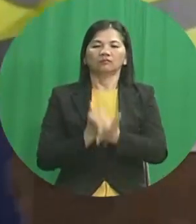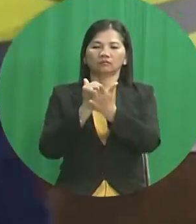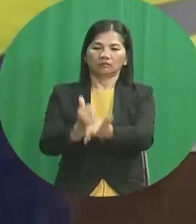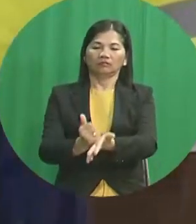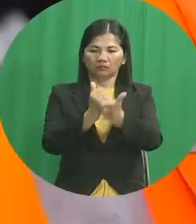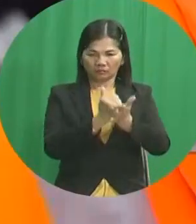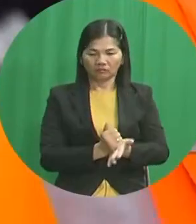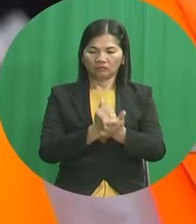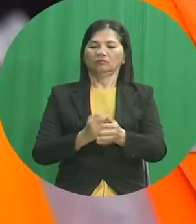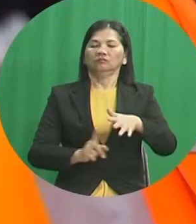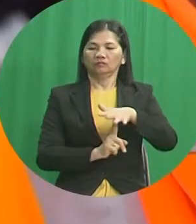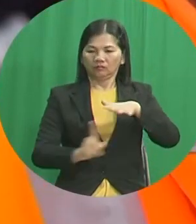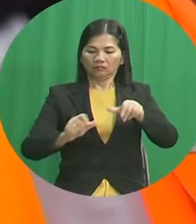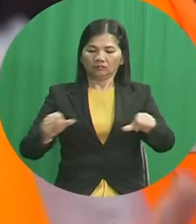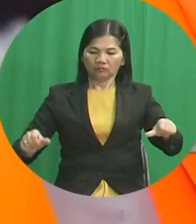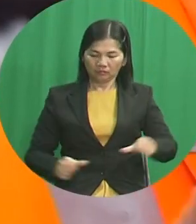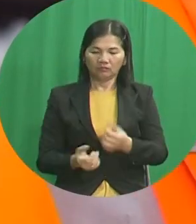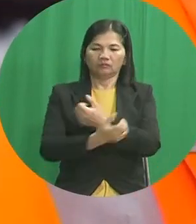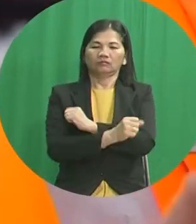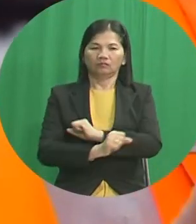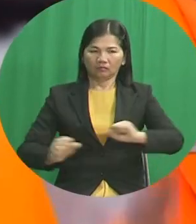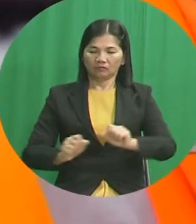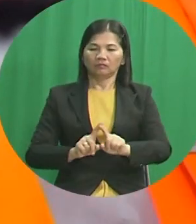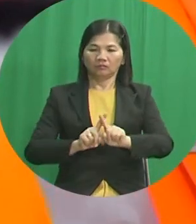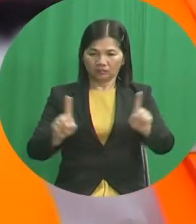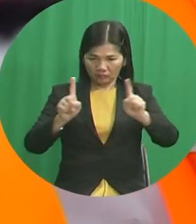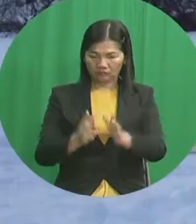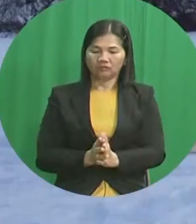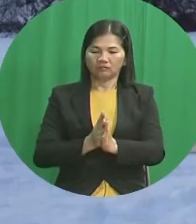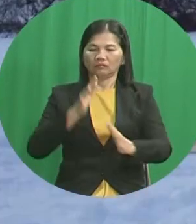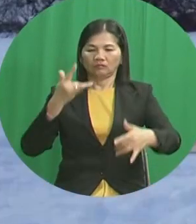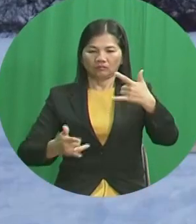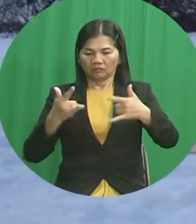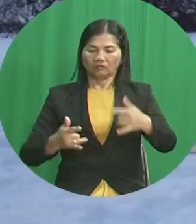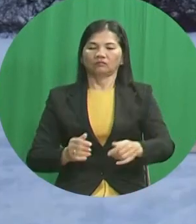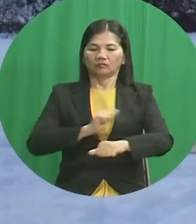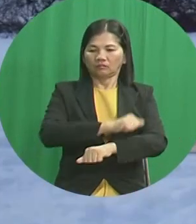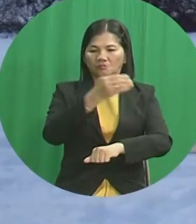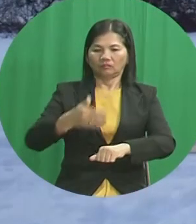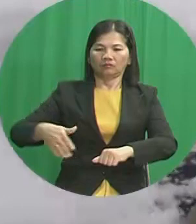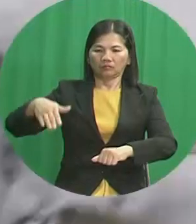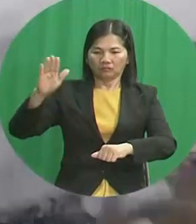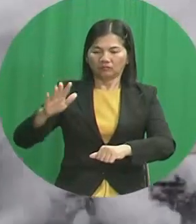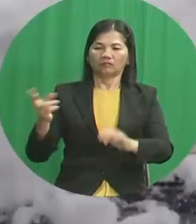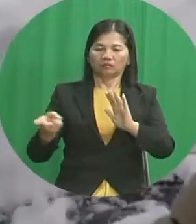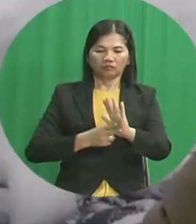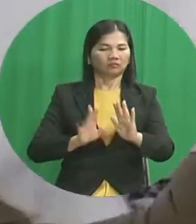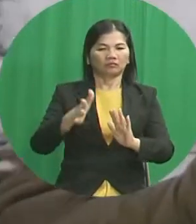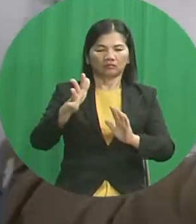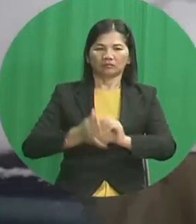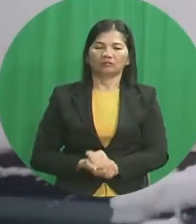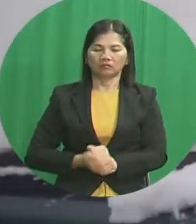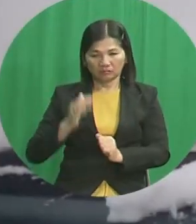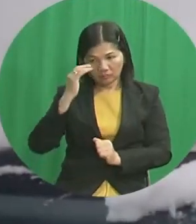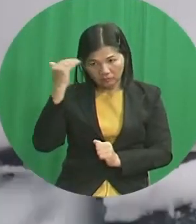ដើម្បីព្យាយាមចាកចេញពីតំបន់នោះដោយសុវត្ថិភាពប៉ុន្តែសូម្បីតែការបើកបរចុះពីលើភ្នំក៏មានភាពមិនច្បាស់លាស់ផងដែរ